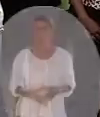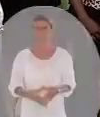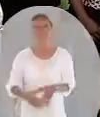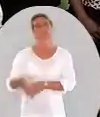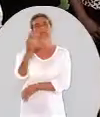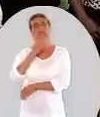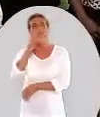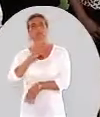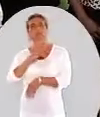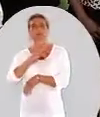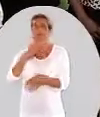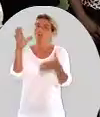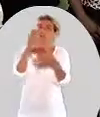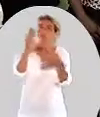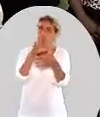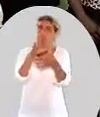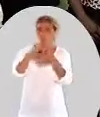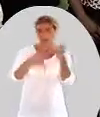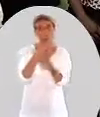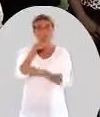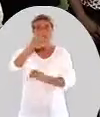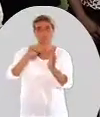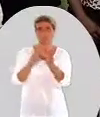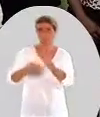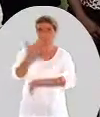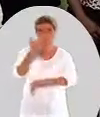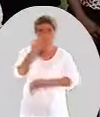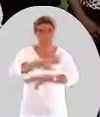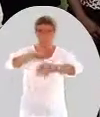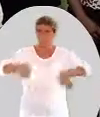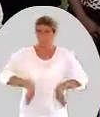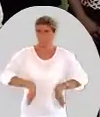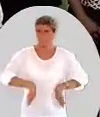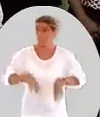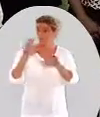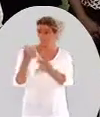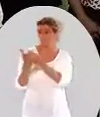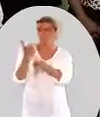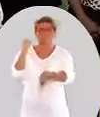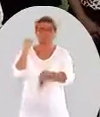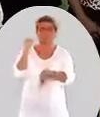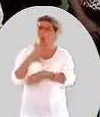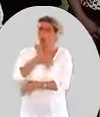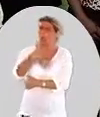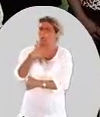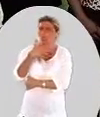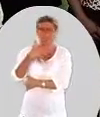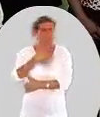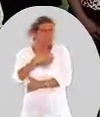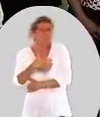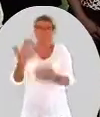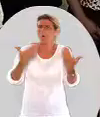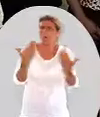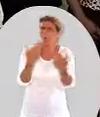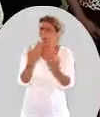mes chers compatriotes l'année 2012 s'achève elle aura été une année riche riche de réflexion